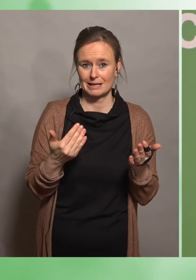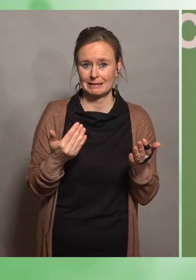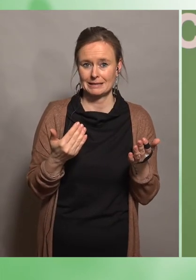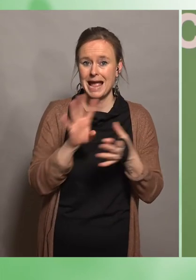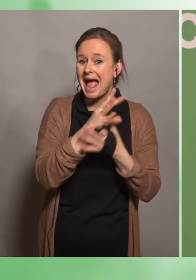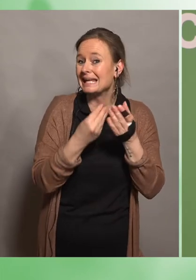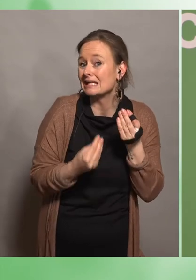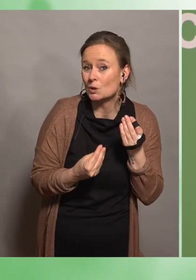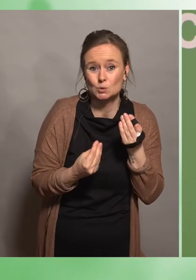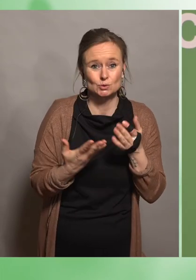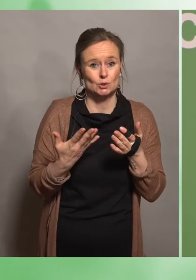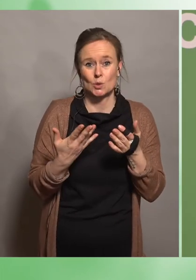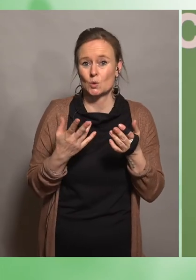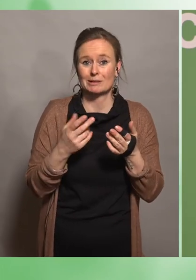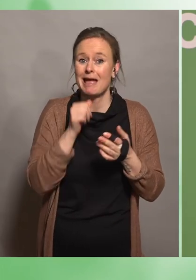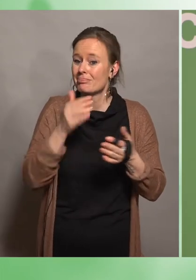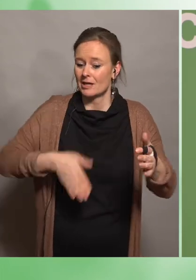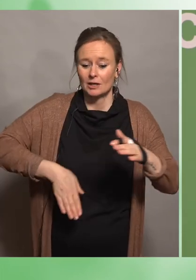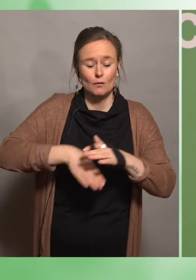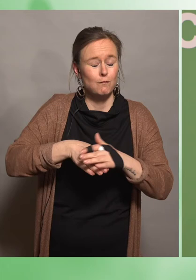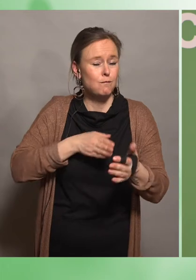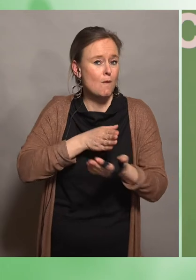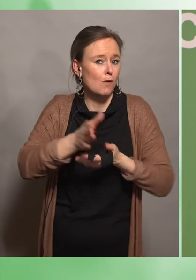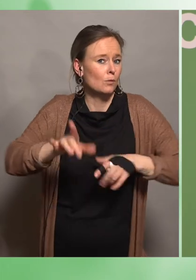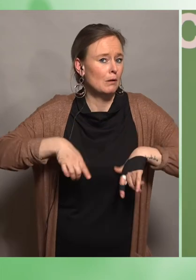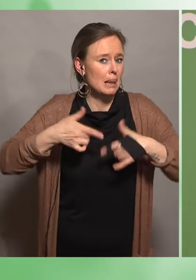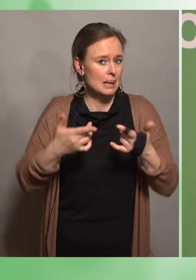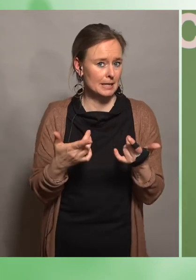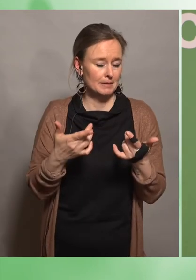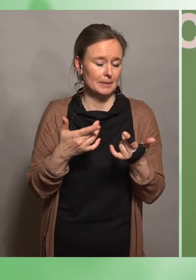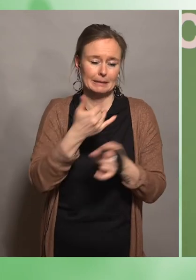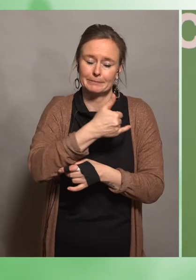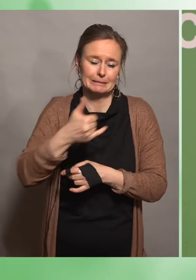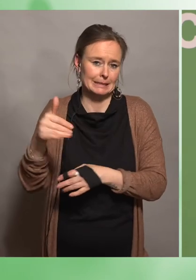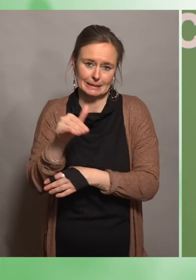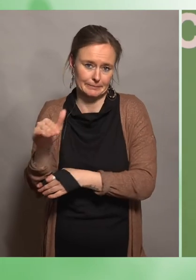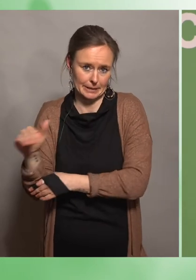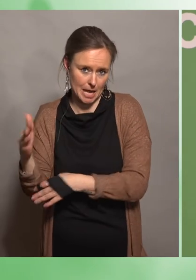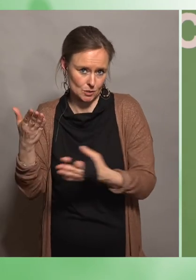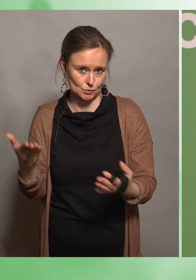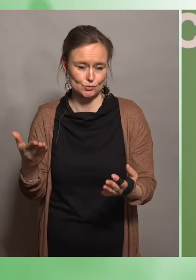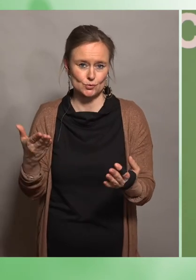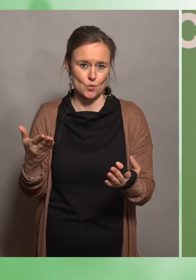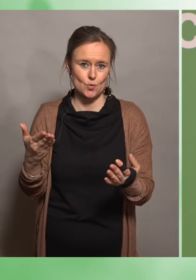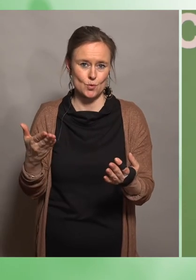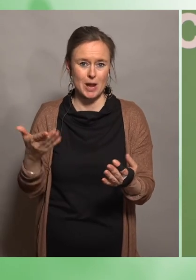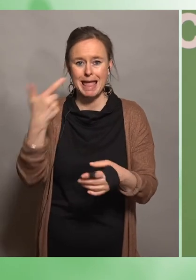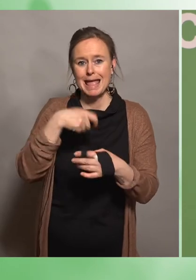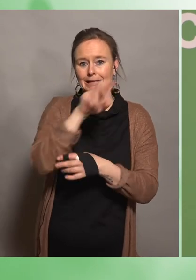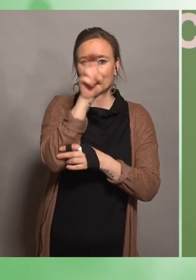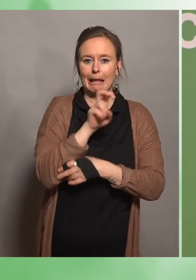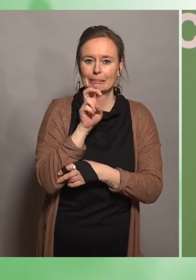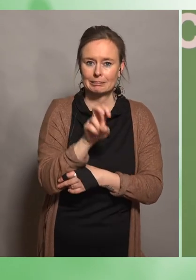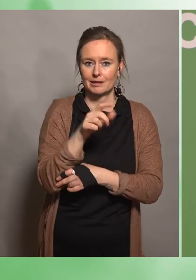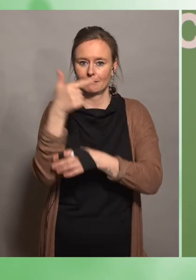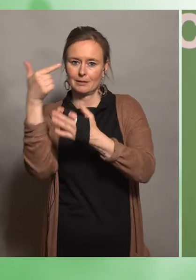Inklusion nicht durchgehend lebt, aber das ist so in allen Bereichen so. Wir haben ja den Artikel 7 unserer Bundesverfassung